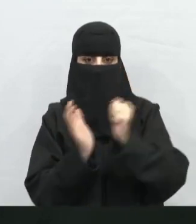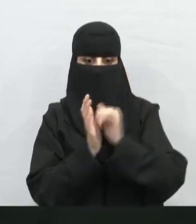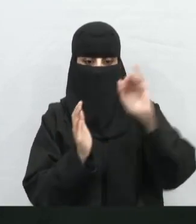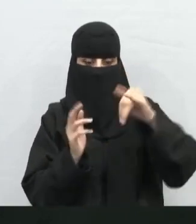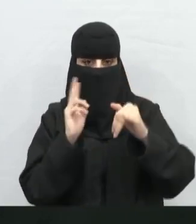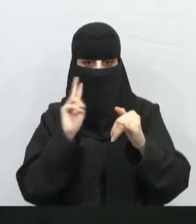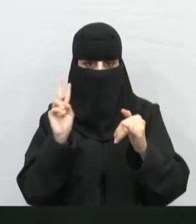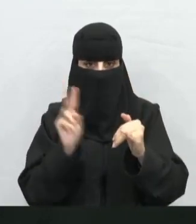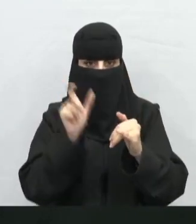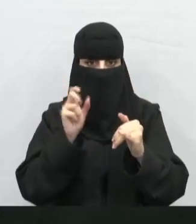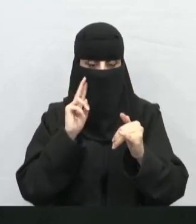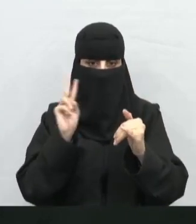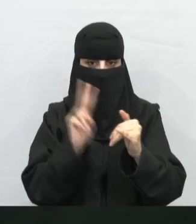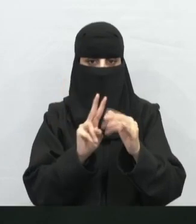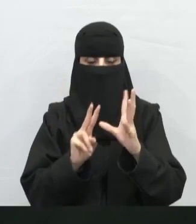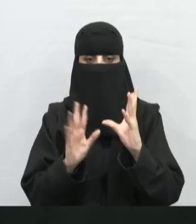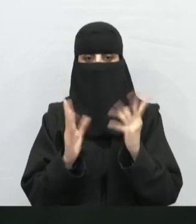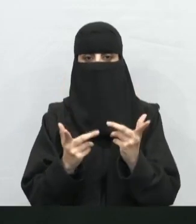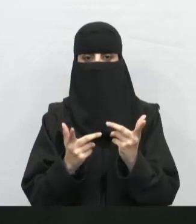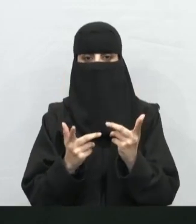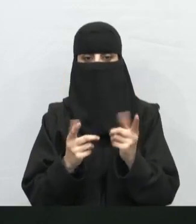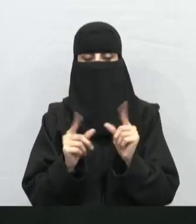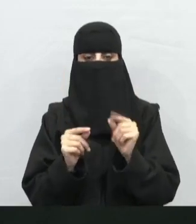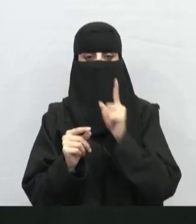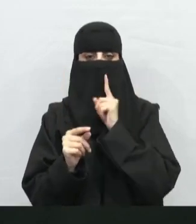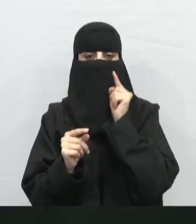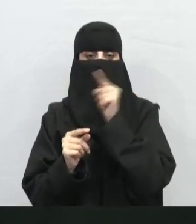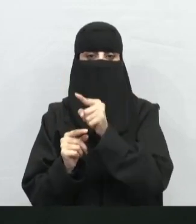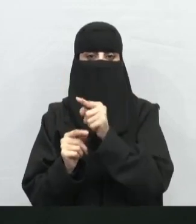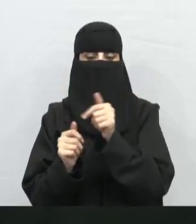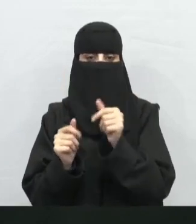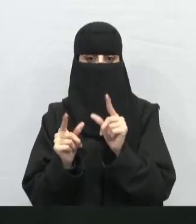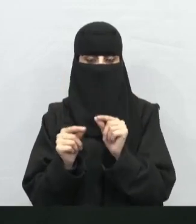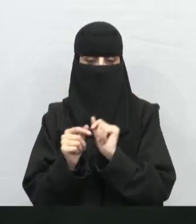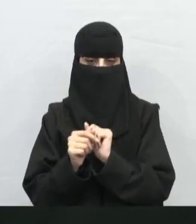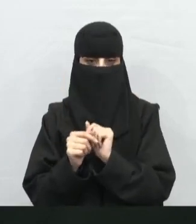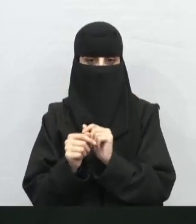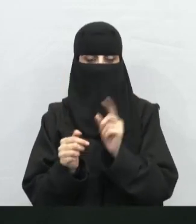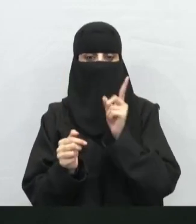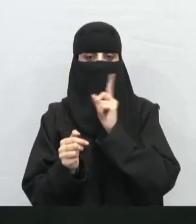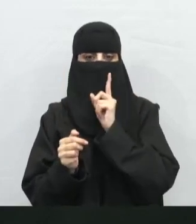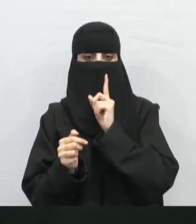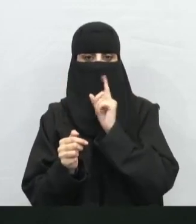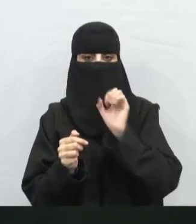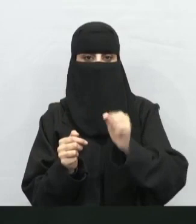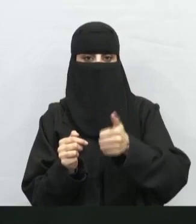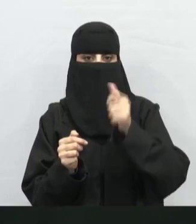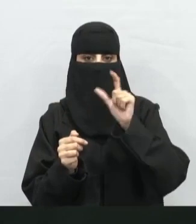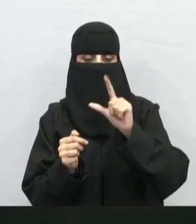الام احسنتم وعندما شاهدت صالح وهو حزين سالته سؤالا ماذا قالت